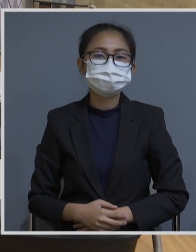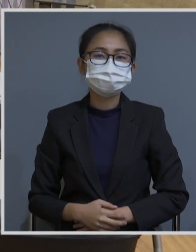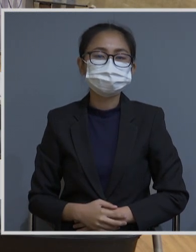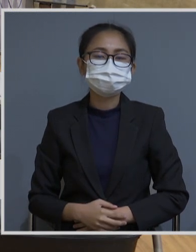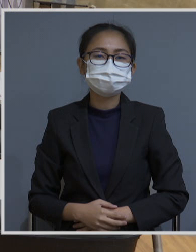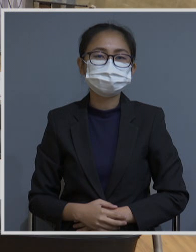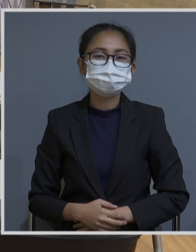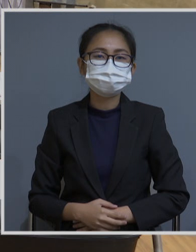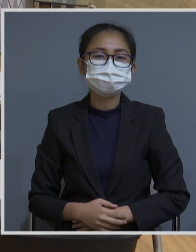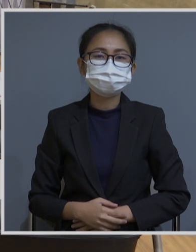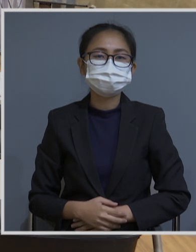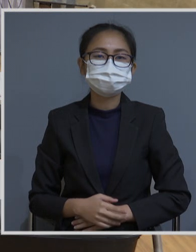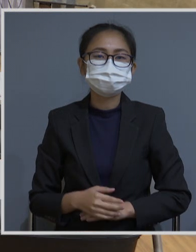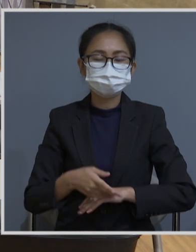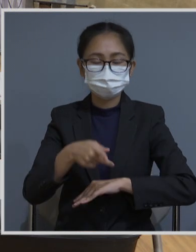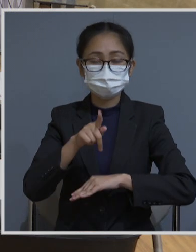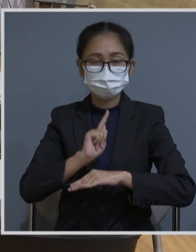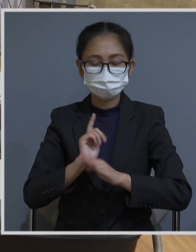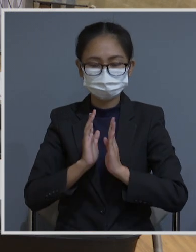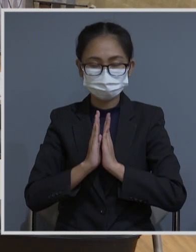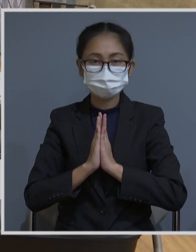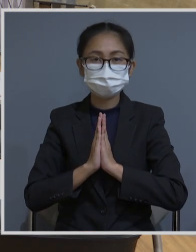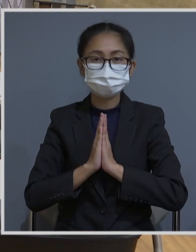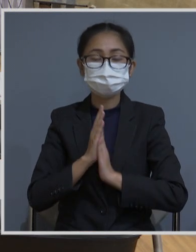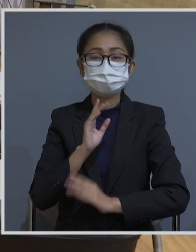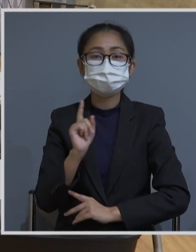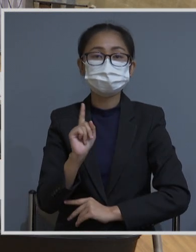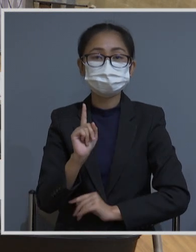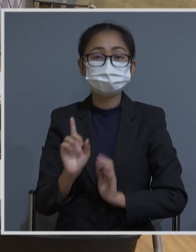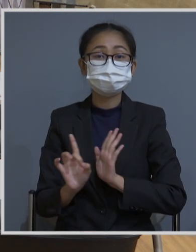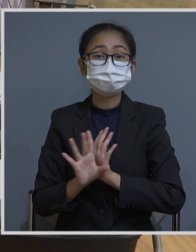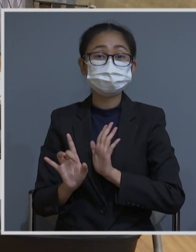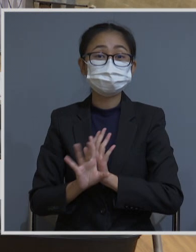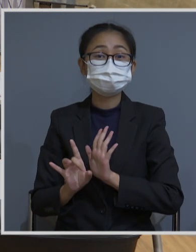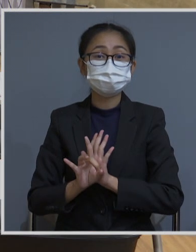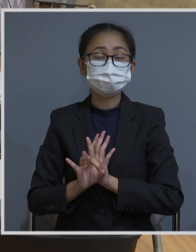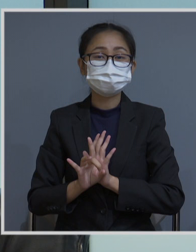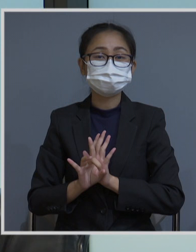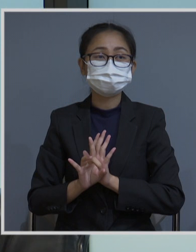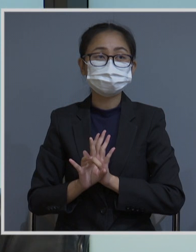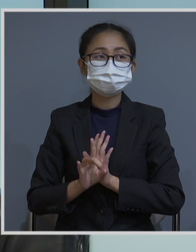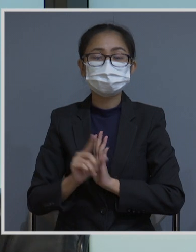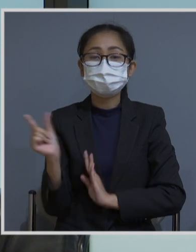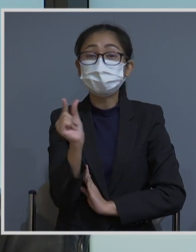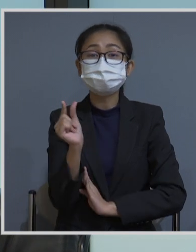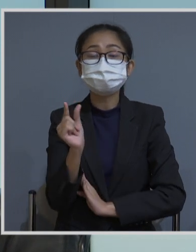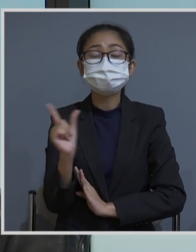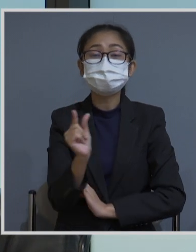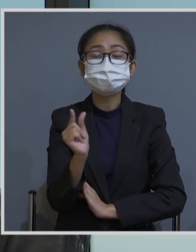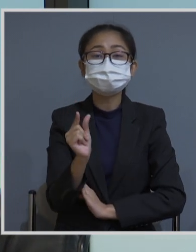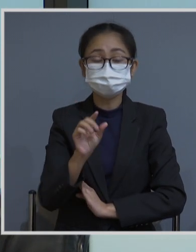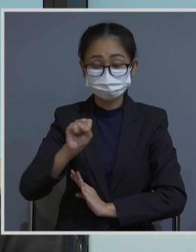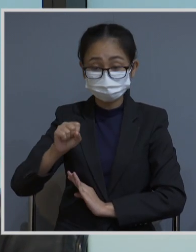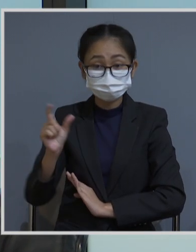กลับเรียนท่านประธานครับตอบคำถามสุดท้ายนี่จะเอาสั้นๆเหรอท่าน